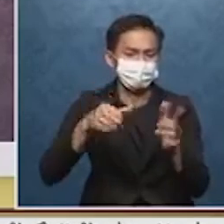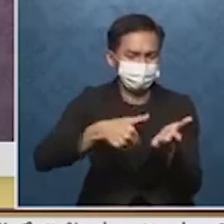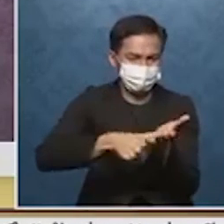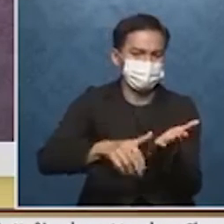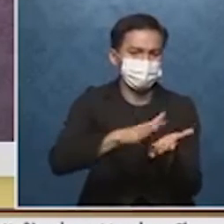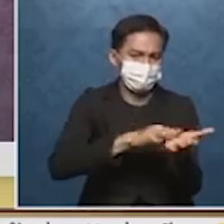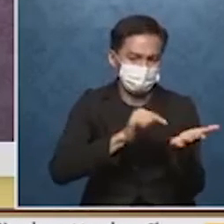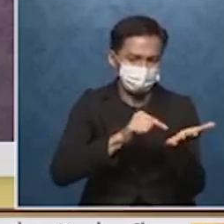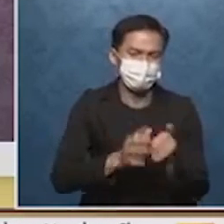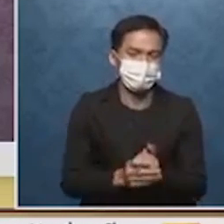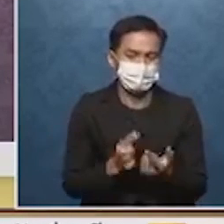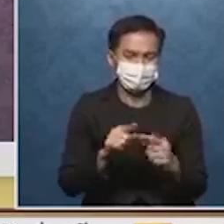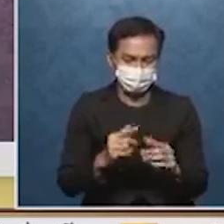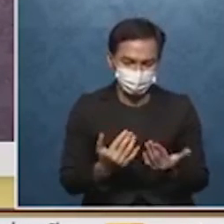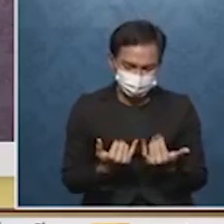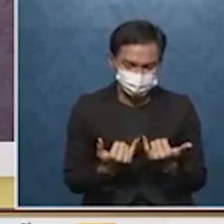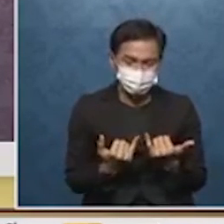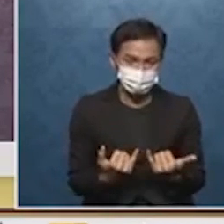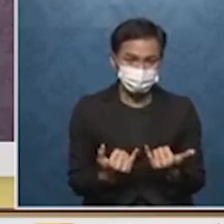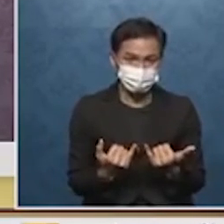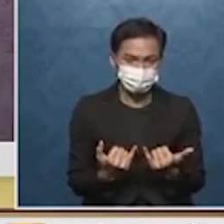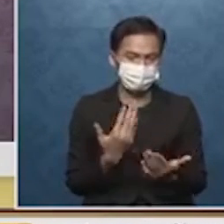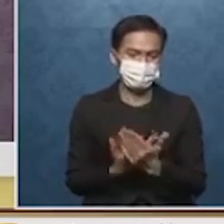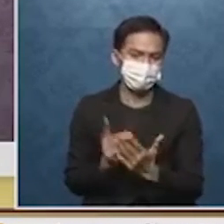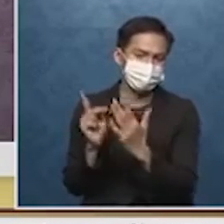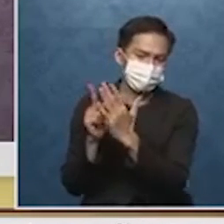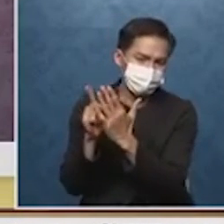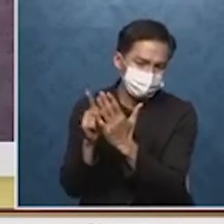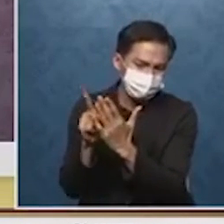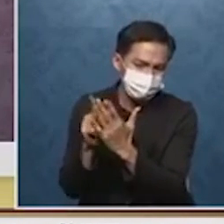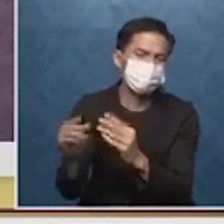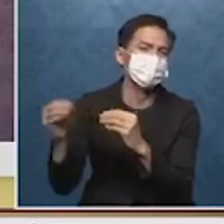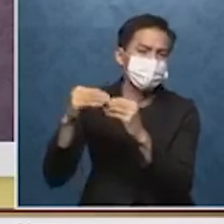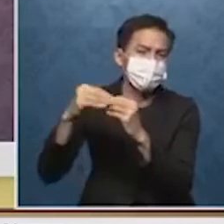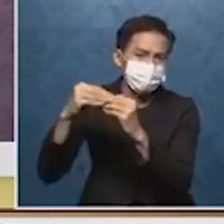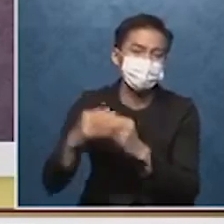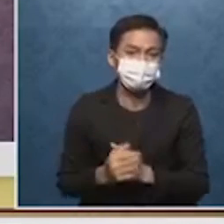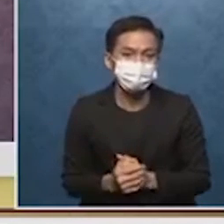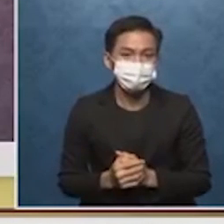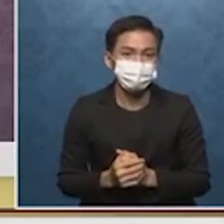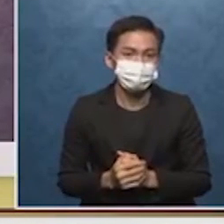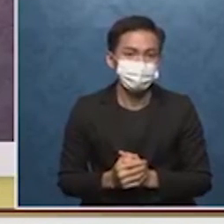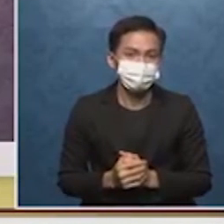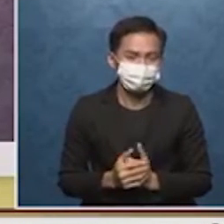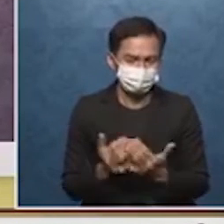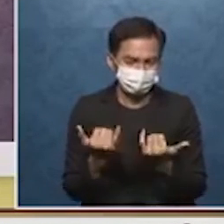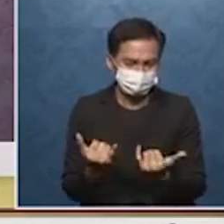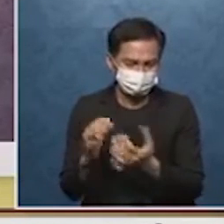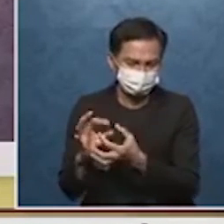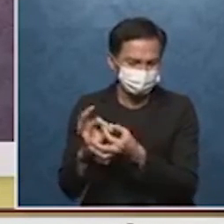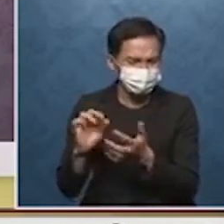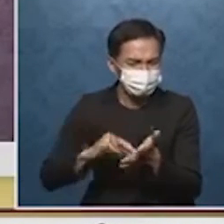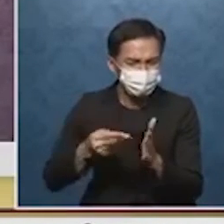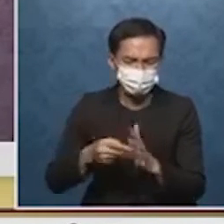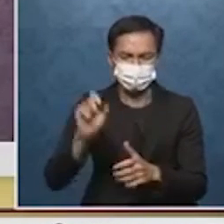แต่สุดท้ายนะครับวันนี้เนี่ยท่านกู้เพิ่มครับทั้งที่มันยังไม่มีความจำเป็นเร่